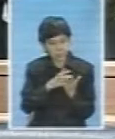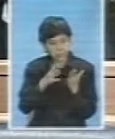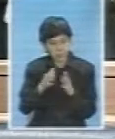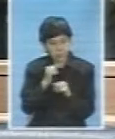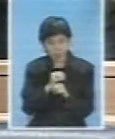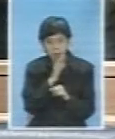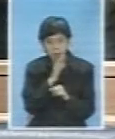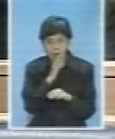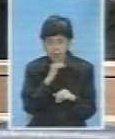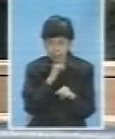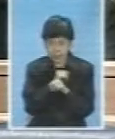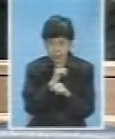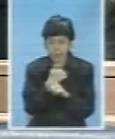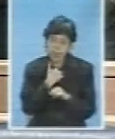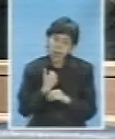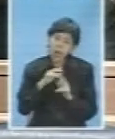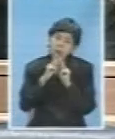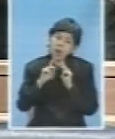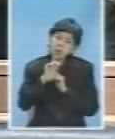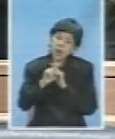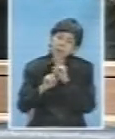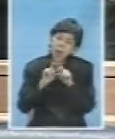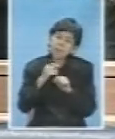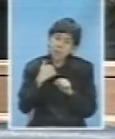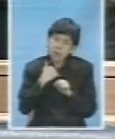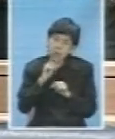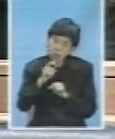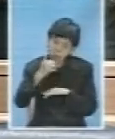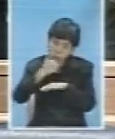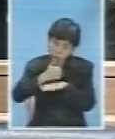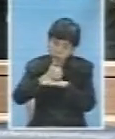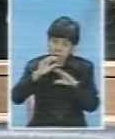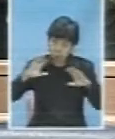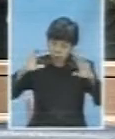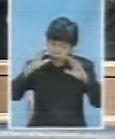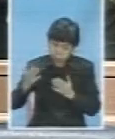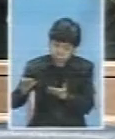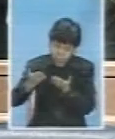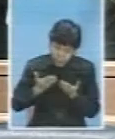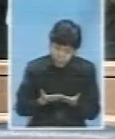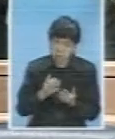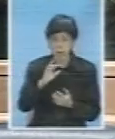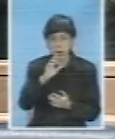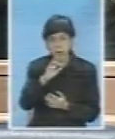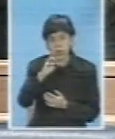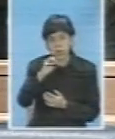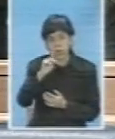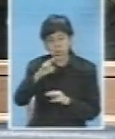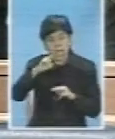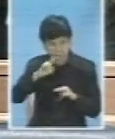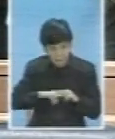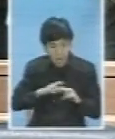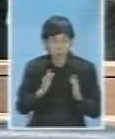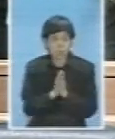าคณะกรรมการได้ซักถามหัวหน้าส่วนราชการที่มาชี้แจงหรือรัฐมนตรีซึ่งนั่งอยู่ในคณะ